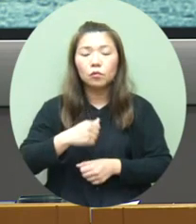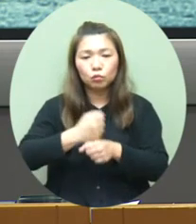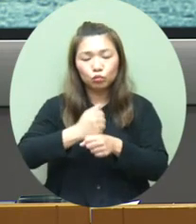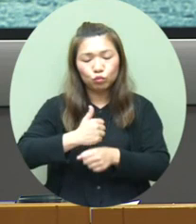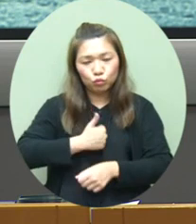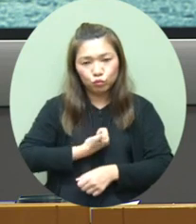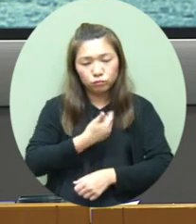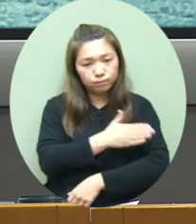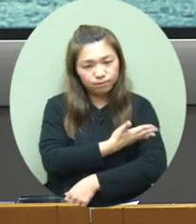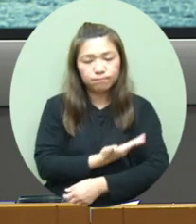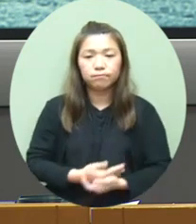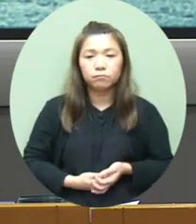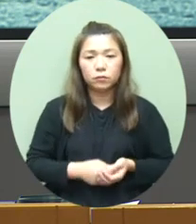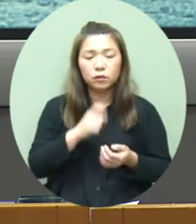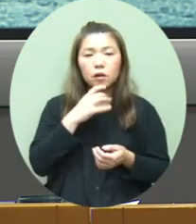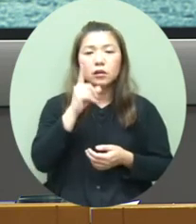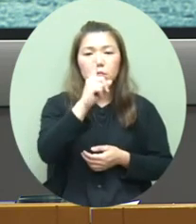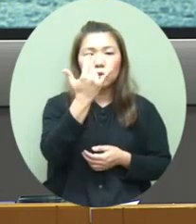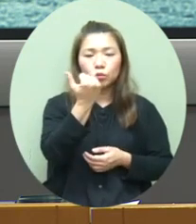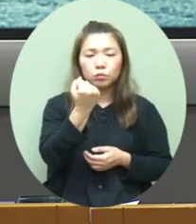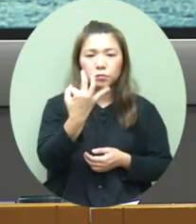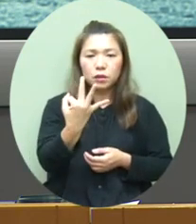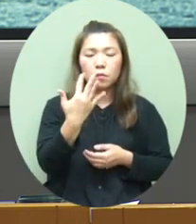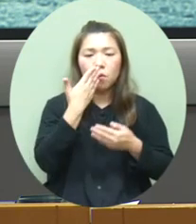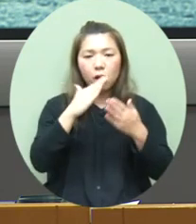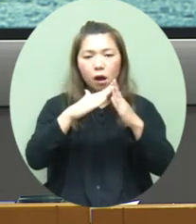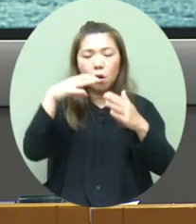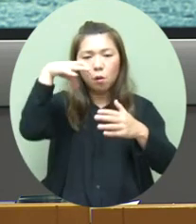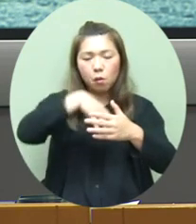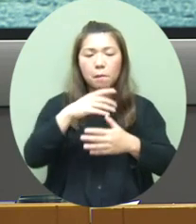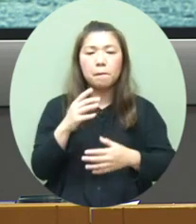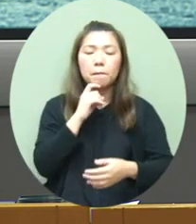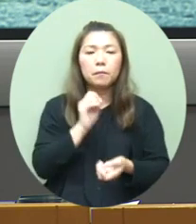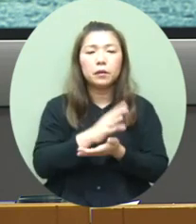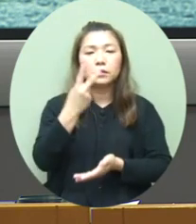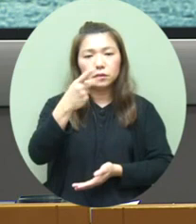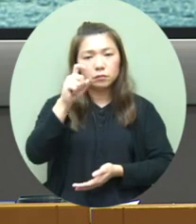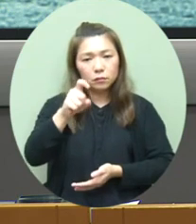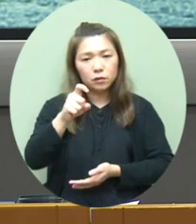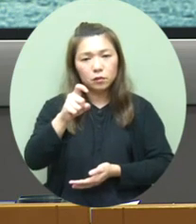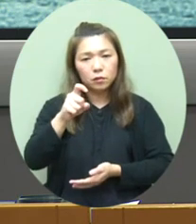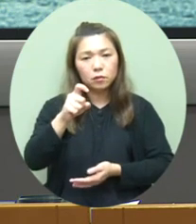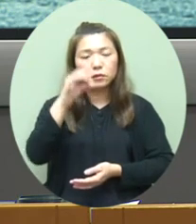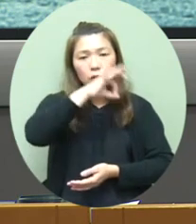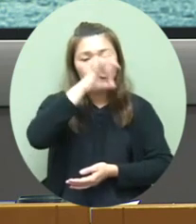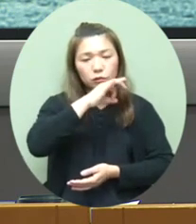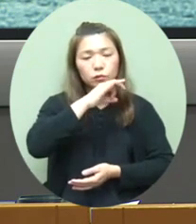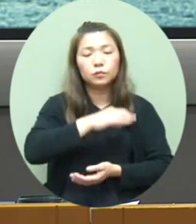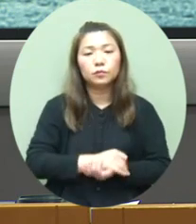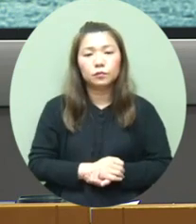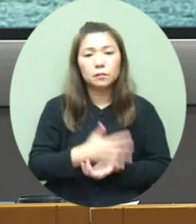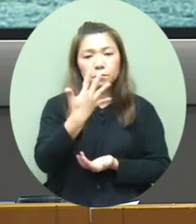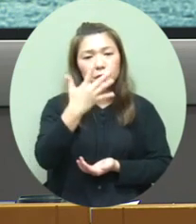教职员嘅。咁啊，嚟自163间学校啦，就包括29个幼稚园、幼儿中心